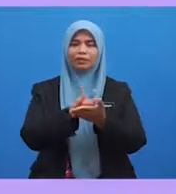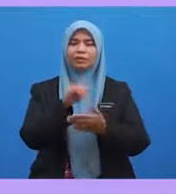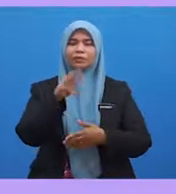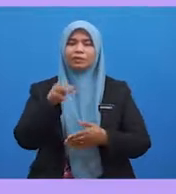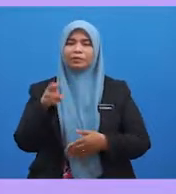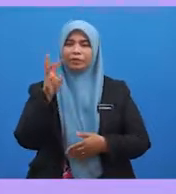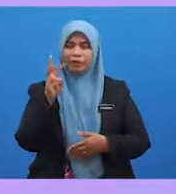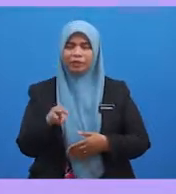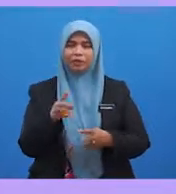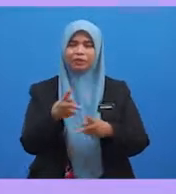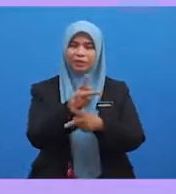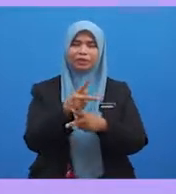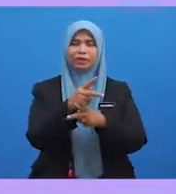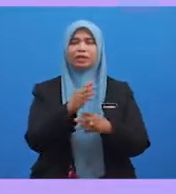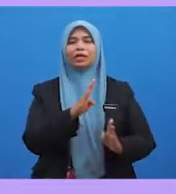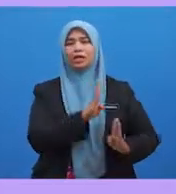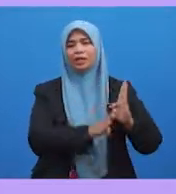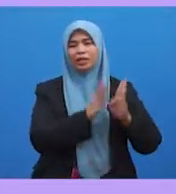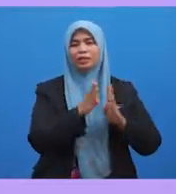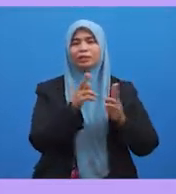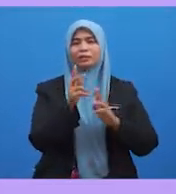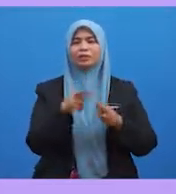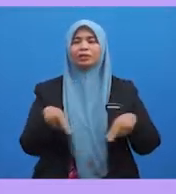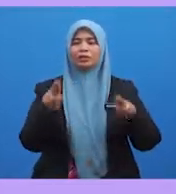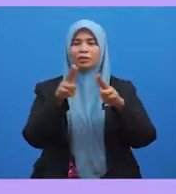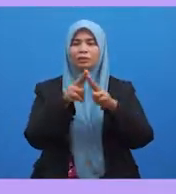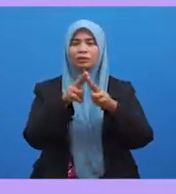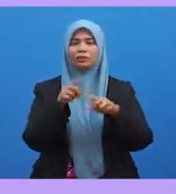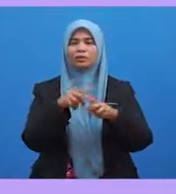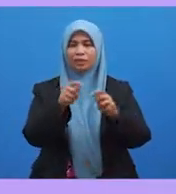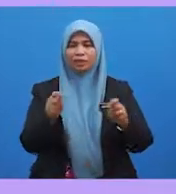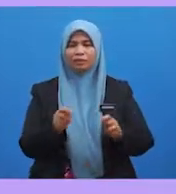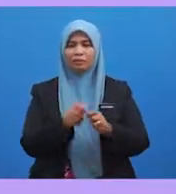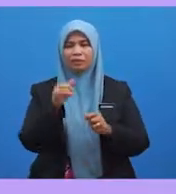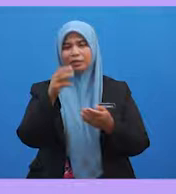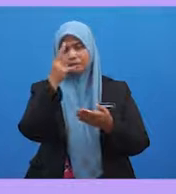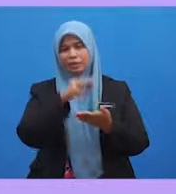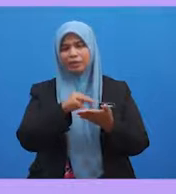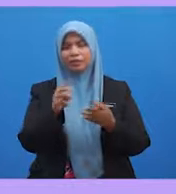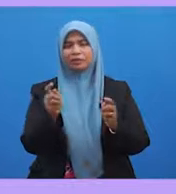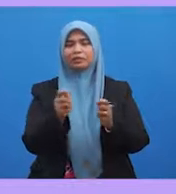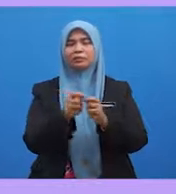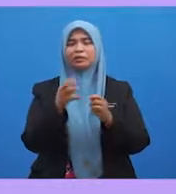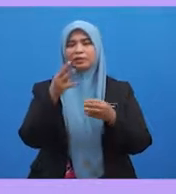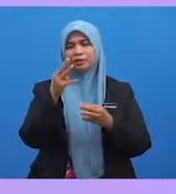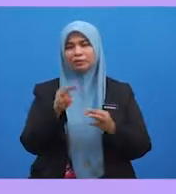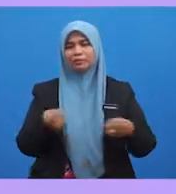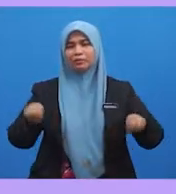murid-murid wajib menjaga adab terutamanya di tempat-tempat yang mulia seperti masjid.